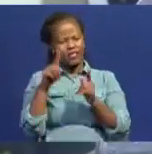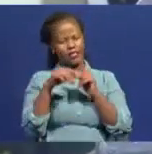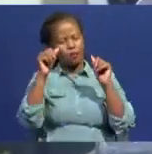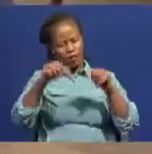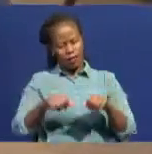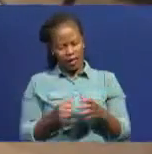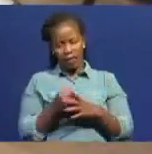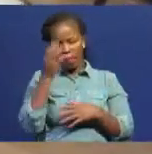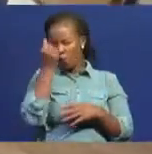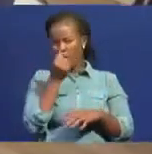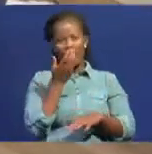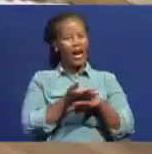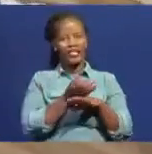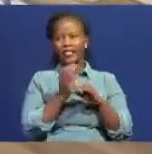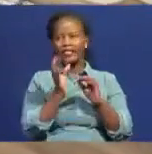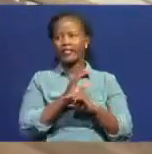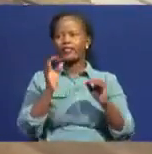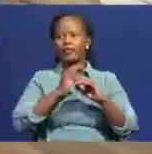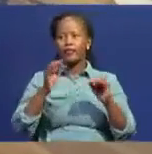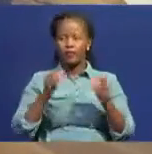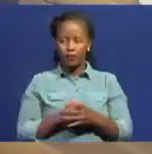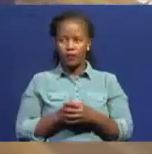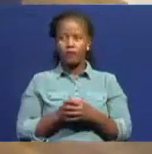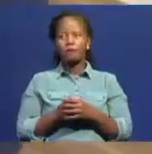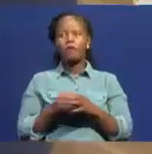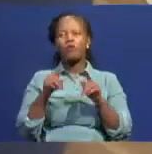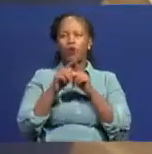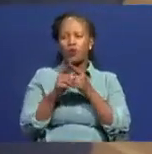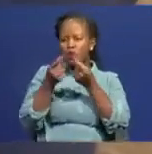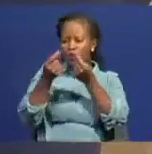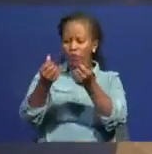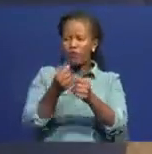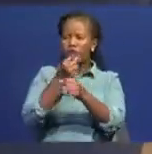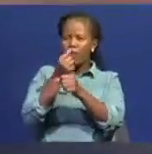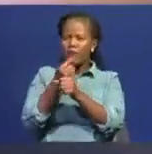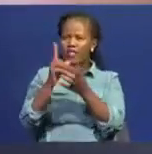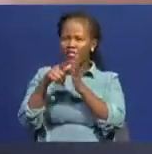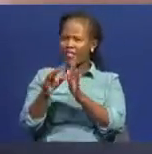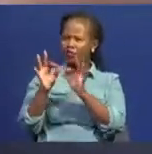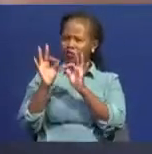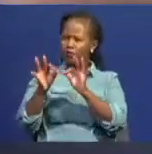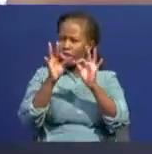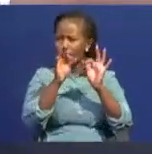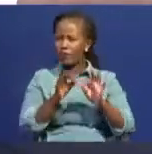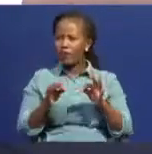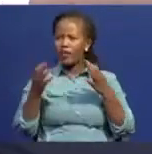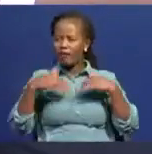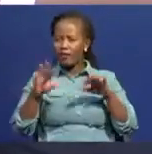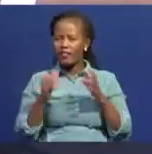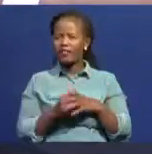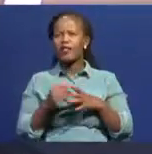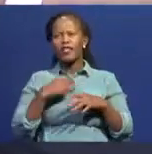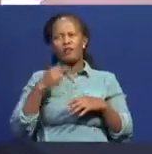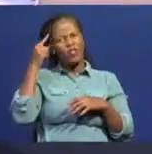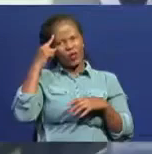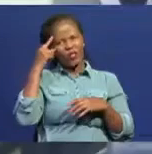fanya. Juu sioni ikiwa ngumu, huh? Within dakika kidogo nakuwa naona washamaliza. So nikasema